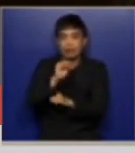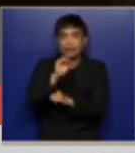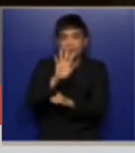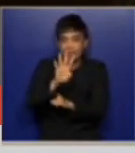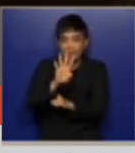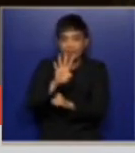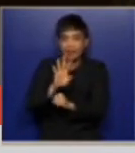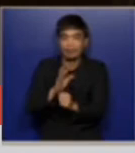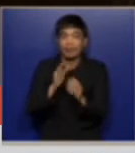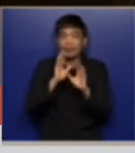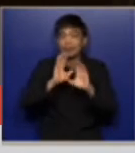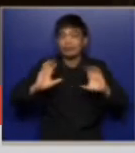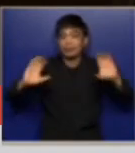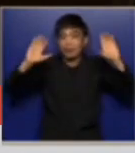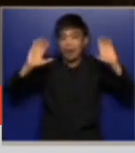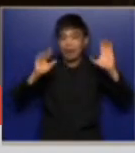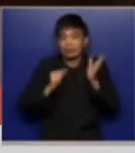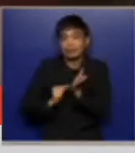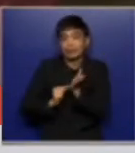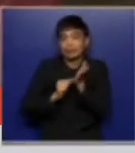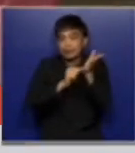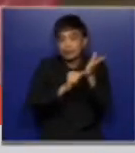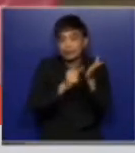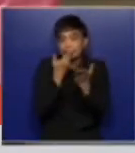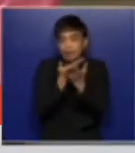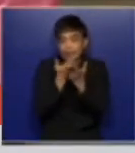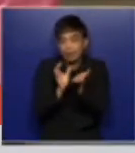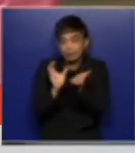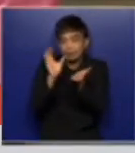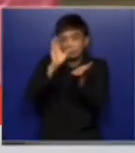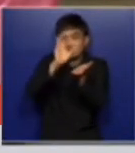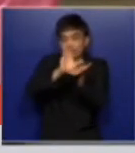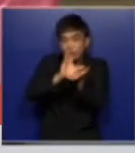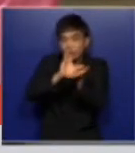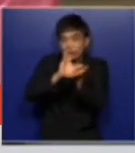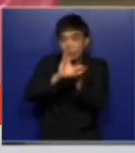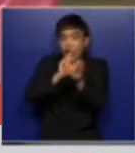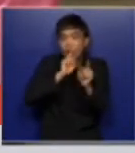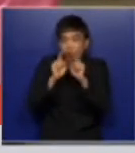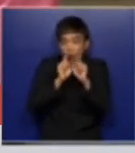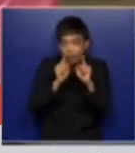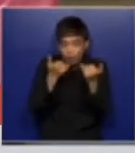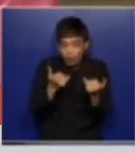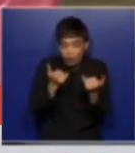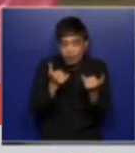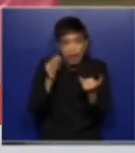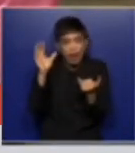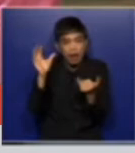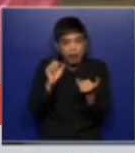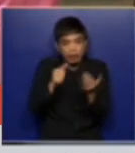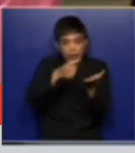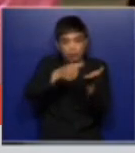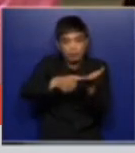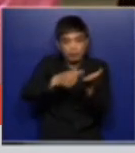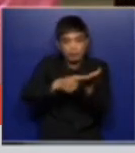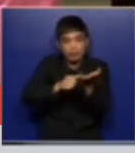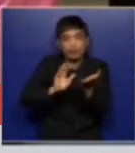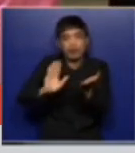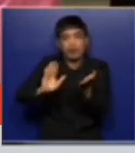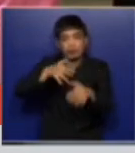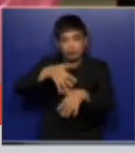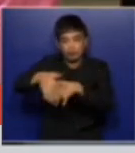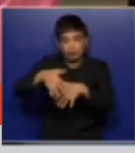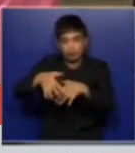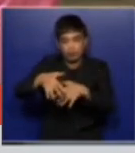บาลได้นำมาเข้าสู่การพิจารณาของสภาแห่งนี้เป็นรายจ่ายที่มาจากเงินภาษีอากรของประชาชนและส่ว